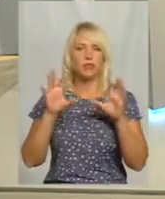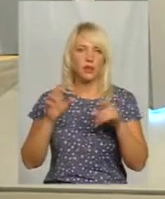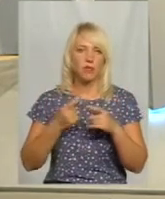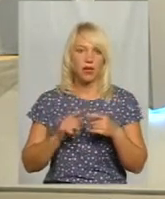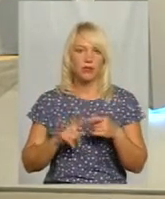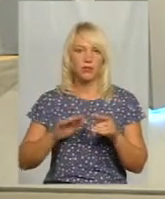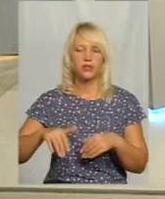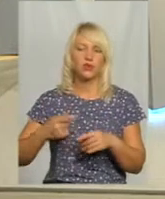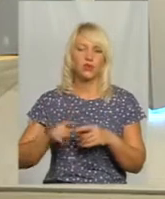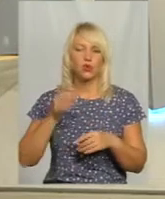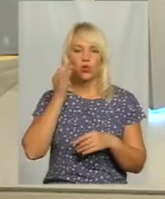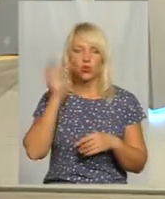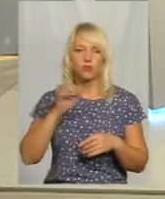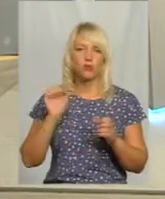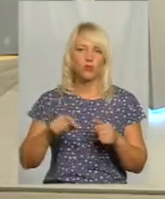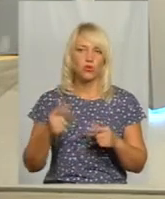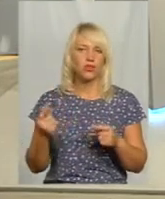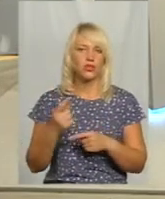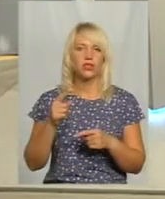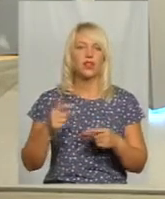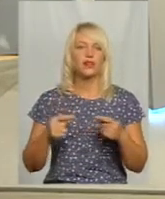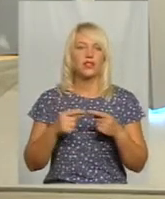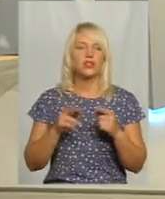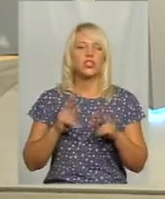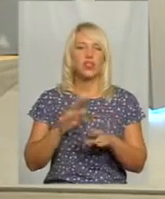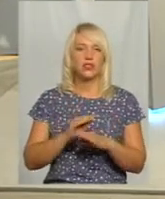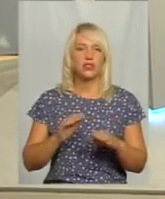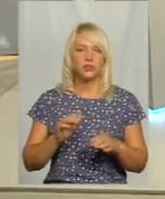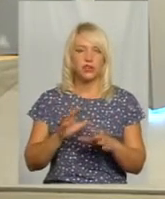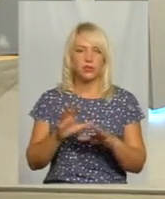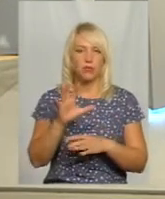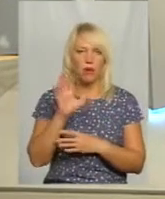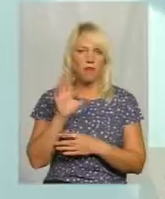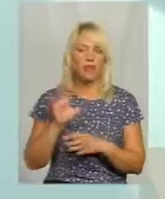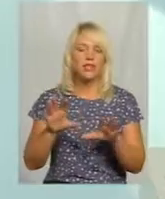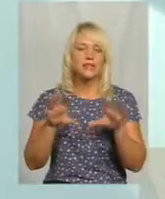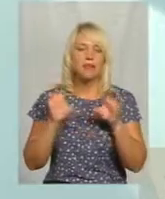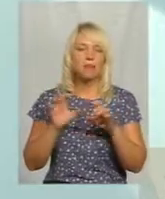з цього досвіду, з єдиного, можна вже визначити, а як діти сприймали взагалі нову українську школу?